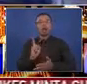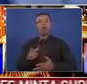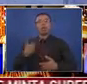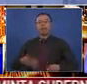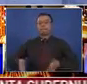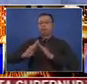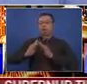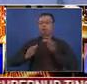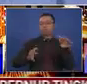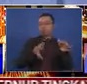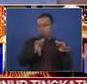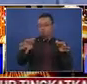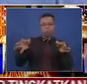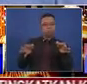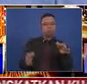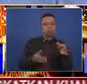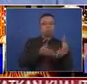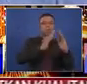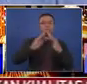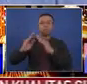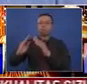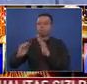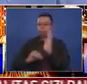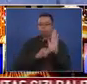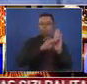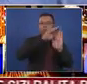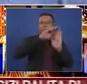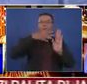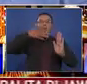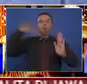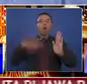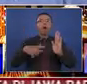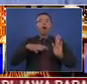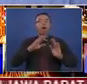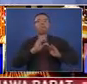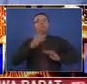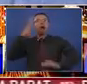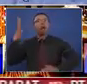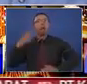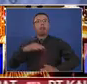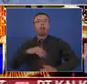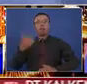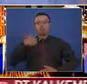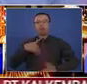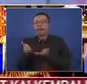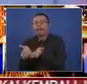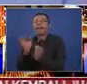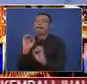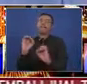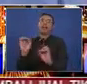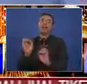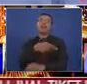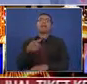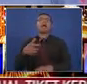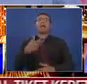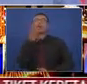kita bangun pulau-pulau di sana Lalu menjadi pemukiman yang mewah yang pasti memiliki bukan para nelayan yang hadir di sini